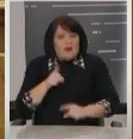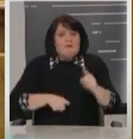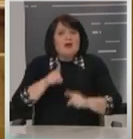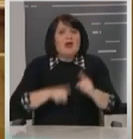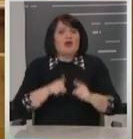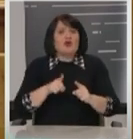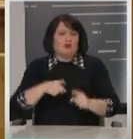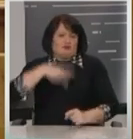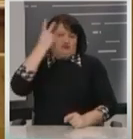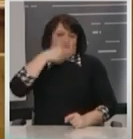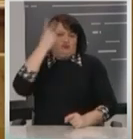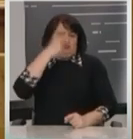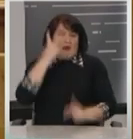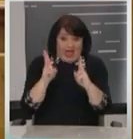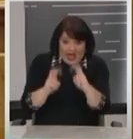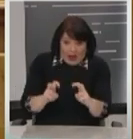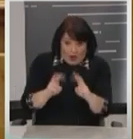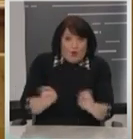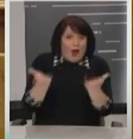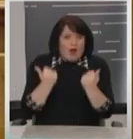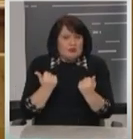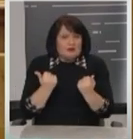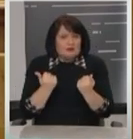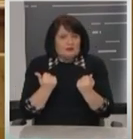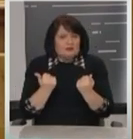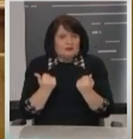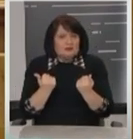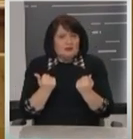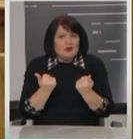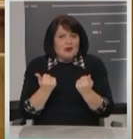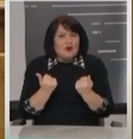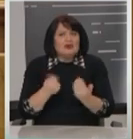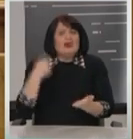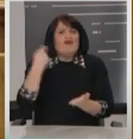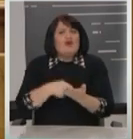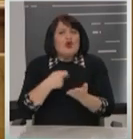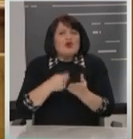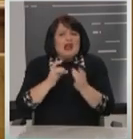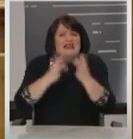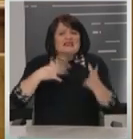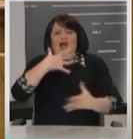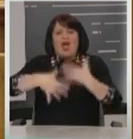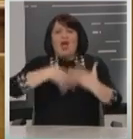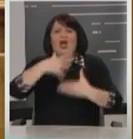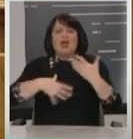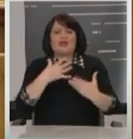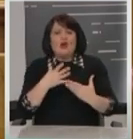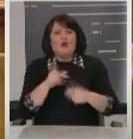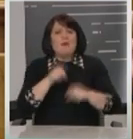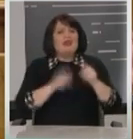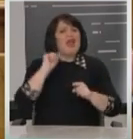μένουν ανέλεγκτοι και όταν ακούν διαλογής φορολογικά σκάνδαλα και φορολογικούς